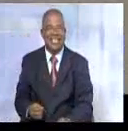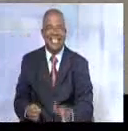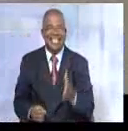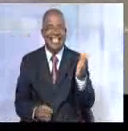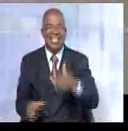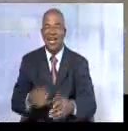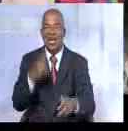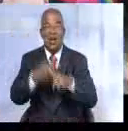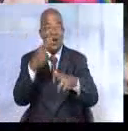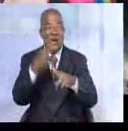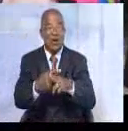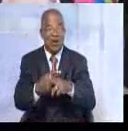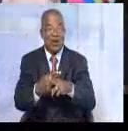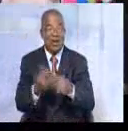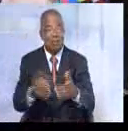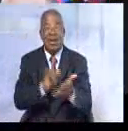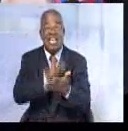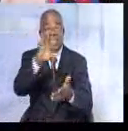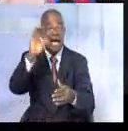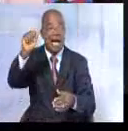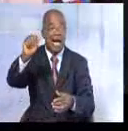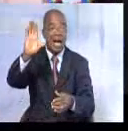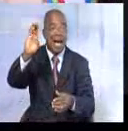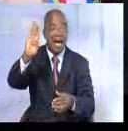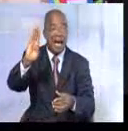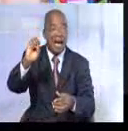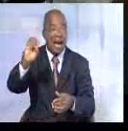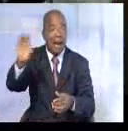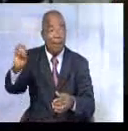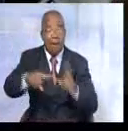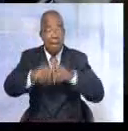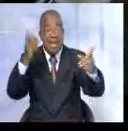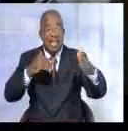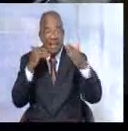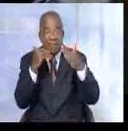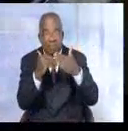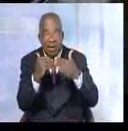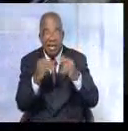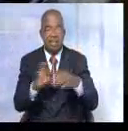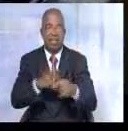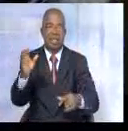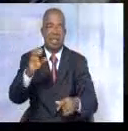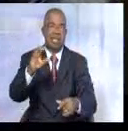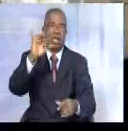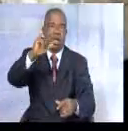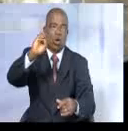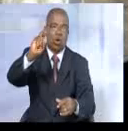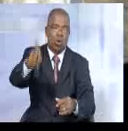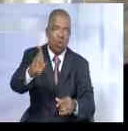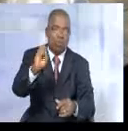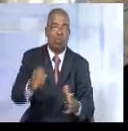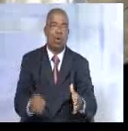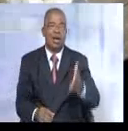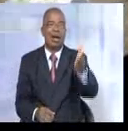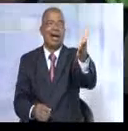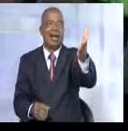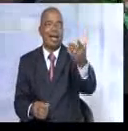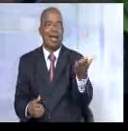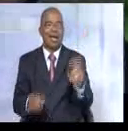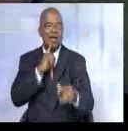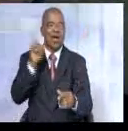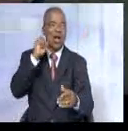Ndotré, nous sommes dans la commune d'Abobo, au quartier PK 18. Du lundi au dimanche, les restaurants de cet espace gastronomique sont les